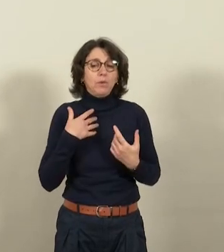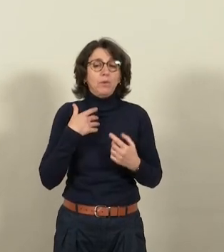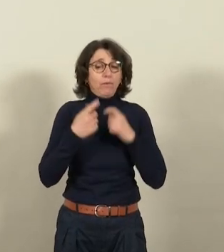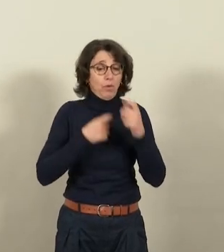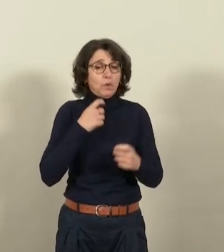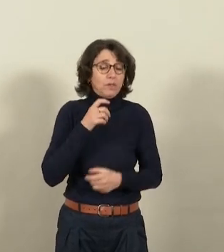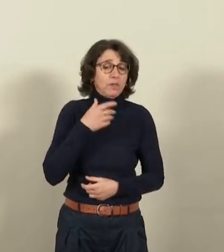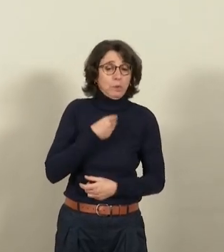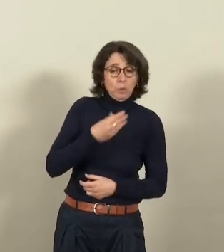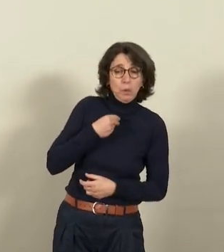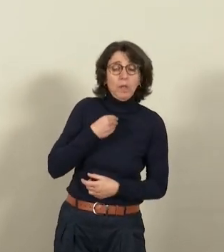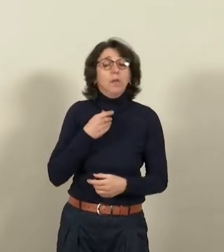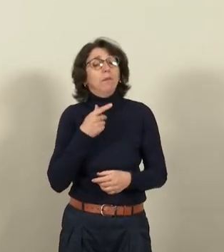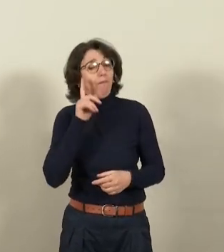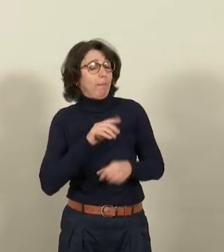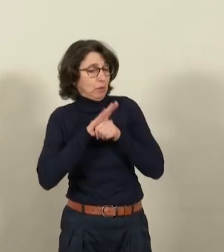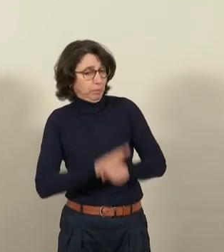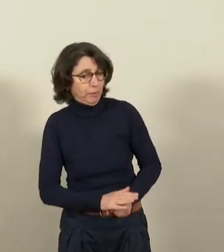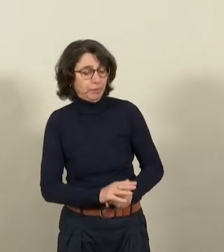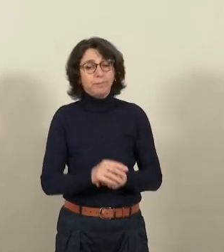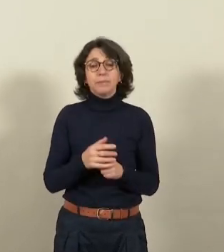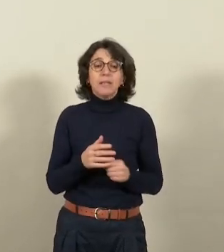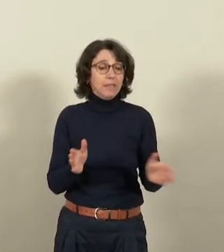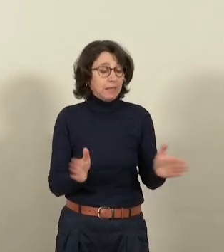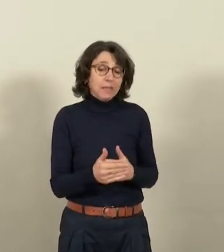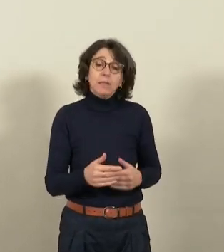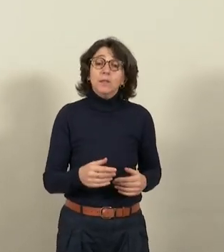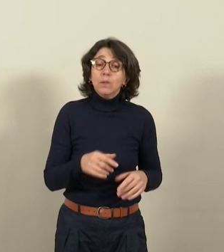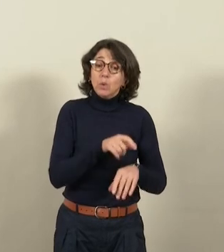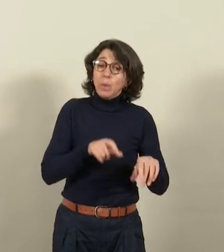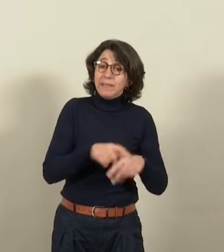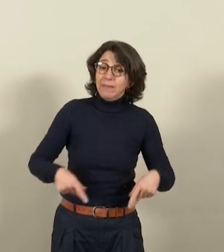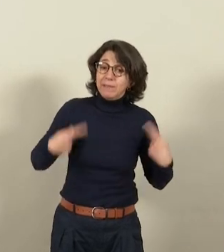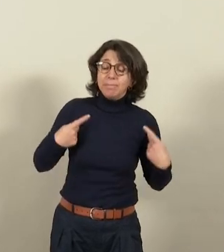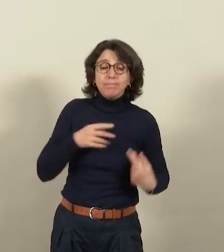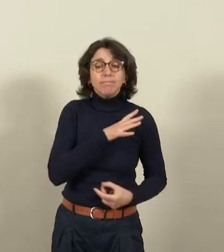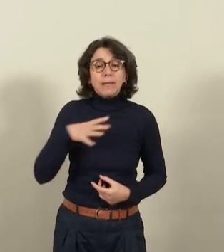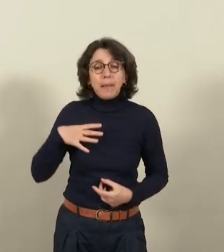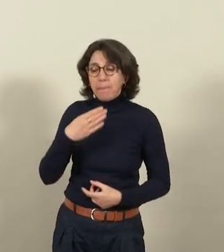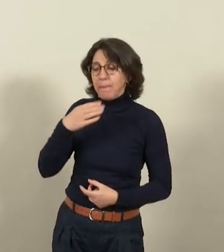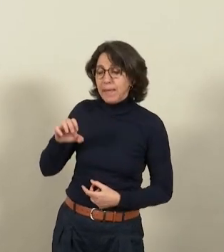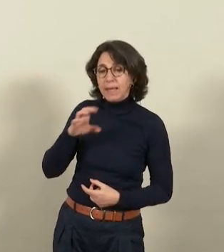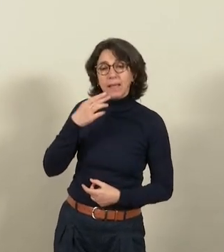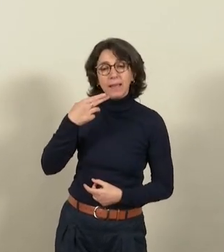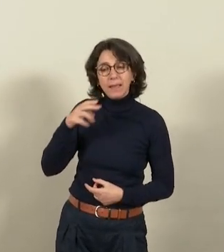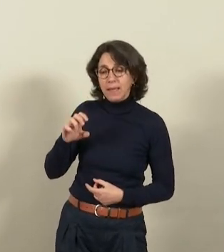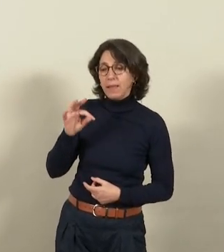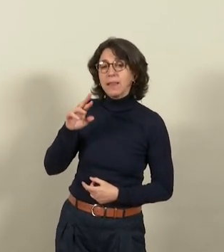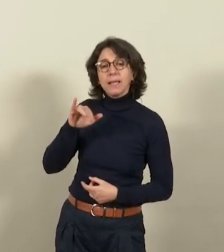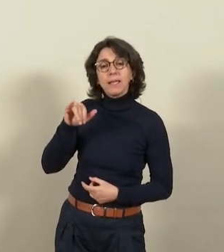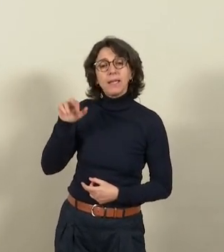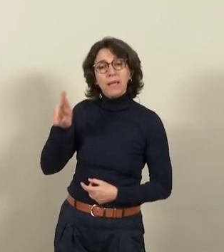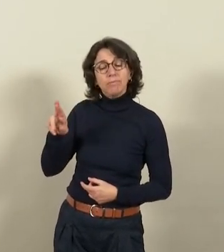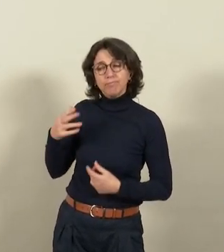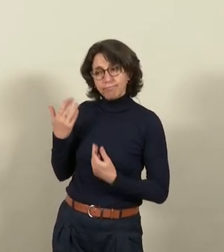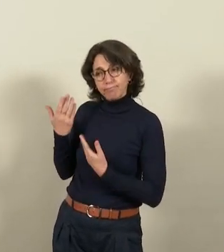et le comité d'avis et donc je donne la parole à Madame mérier pour présenter ce bloc qui